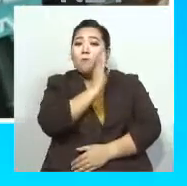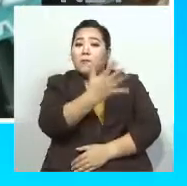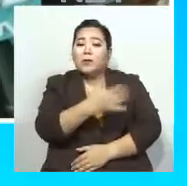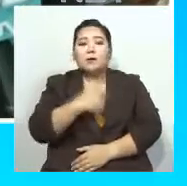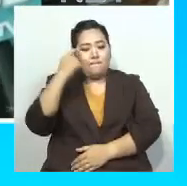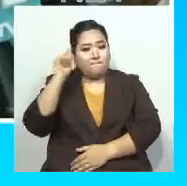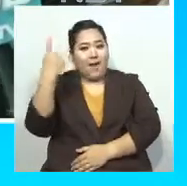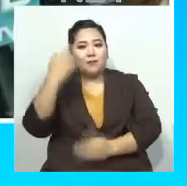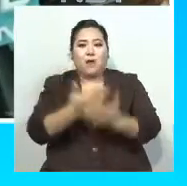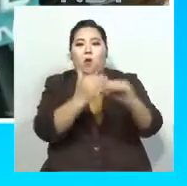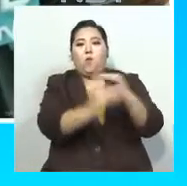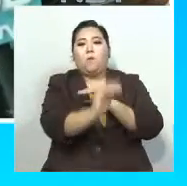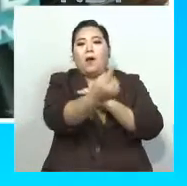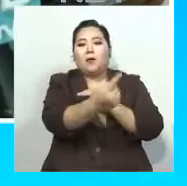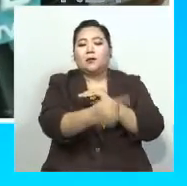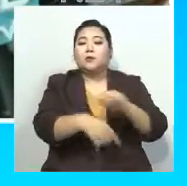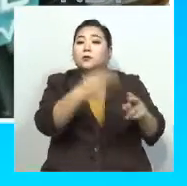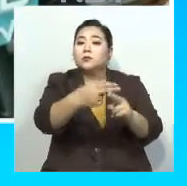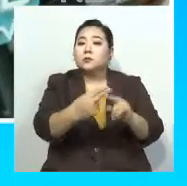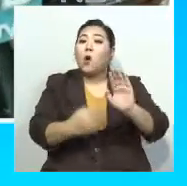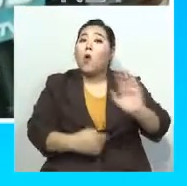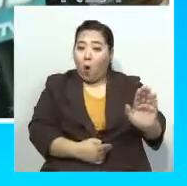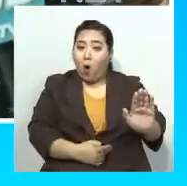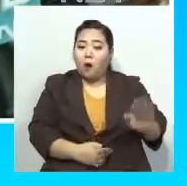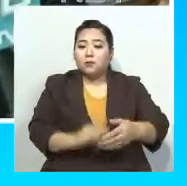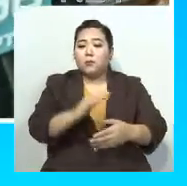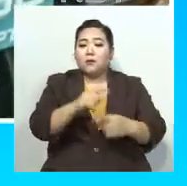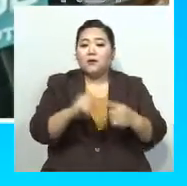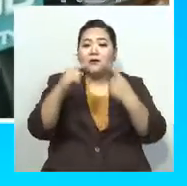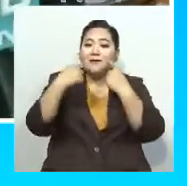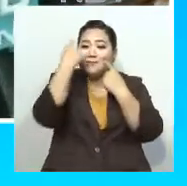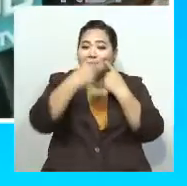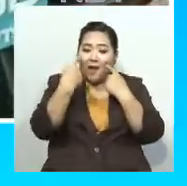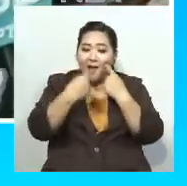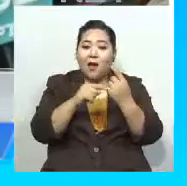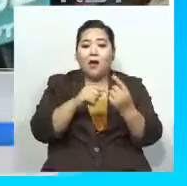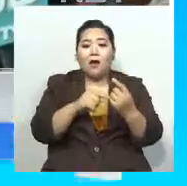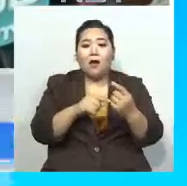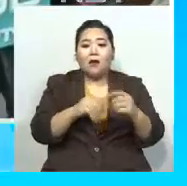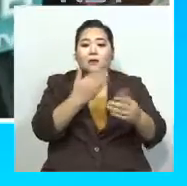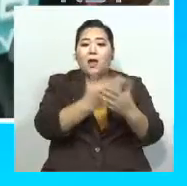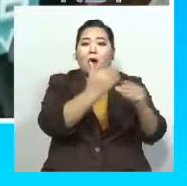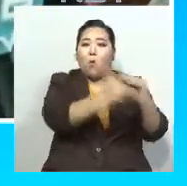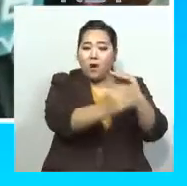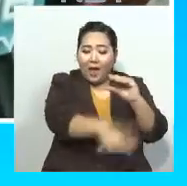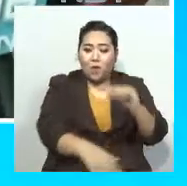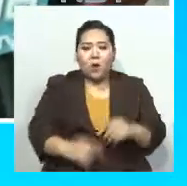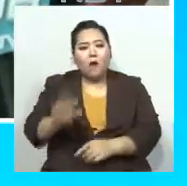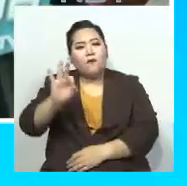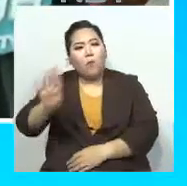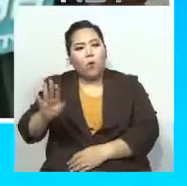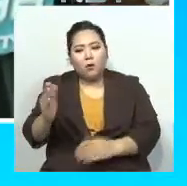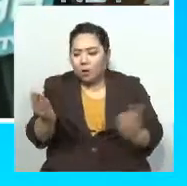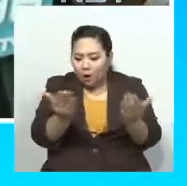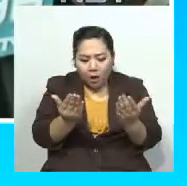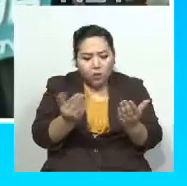เราก็เลยโอนเงินไปโดยผ่านชื่อของคนนี้กับรูปหน้าที่อยู่ในโปรไฟล์มันคนละคนเลยค่ะก็เลยโดนโกง